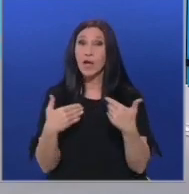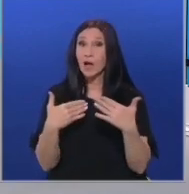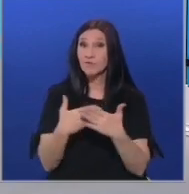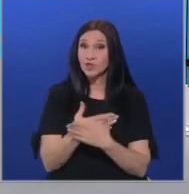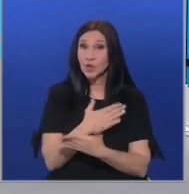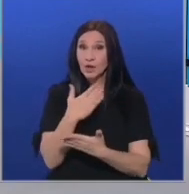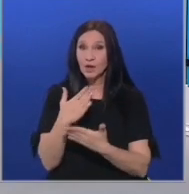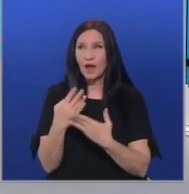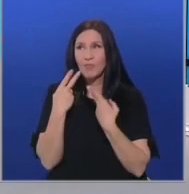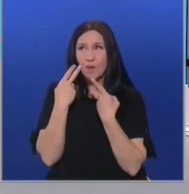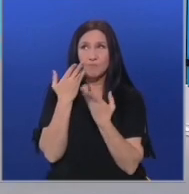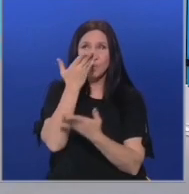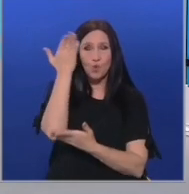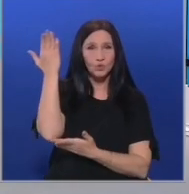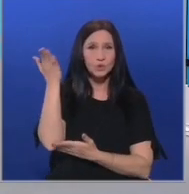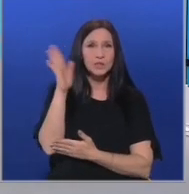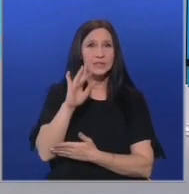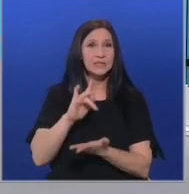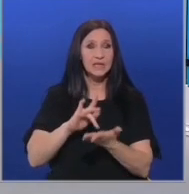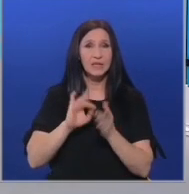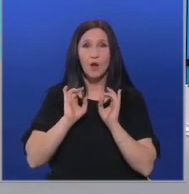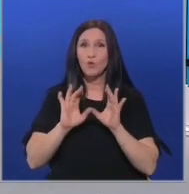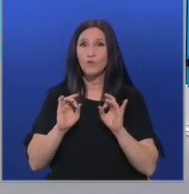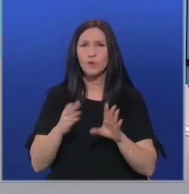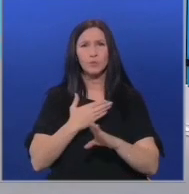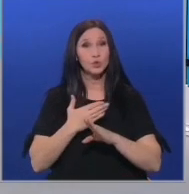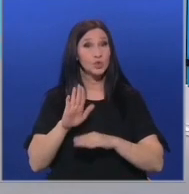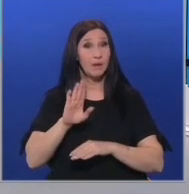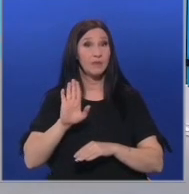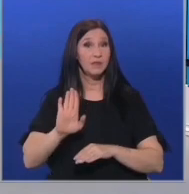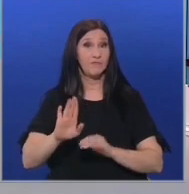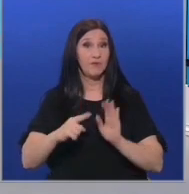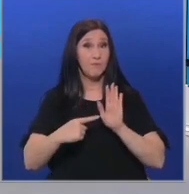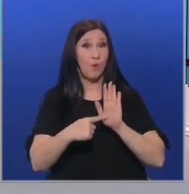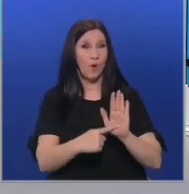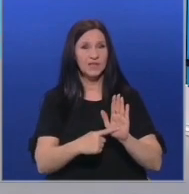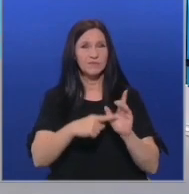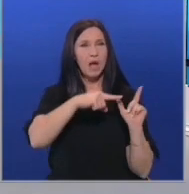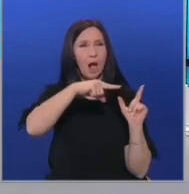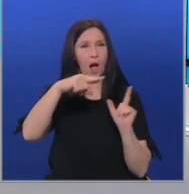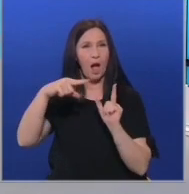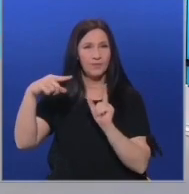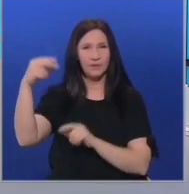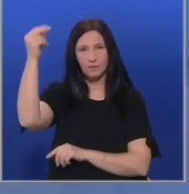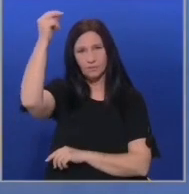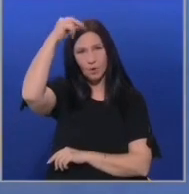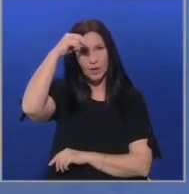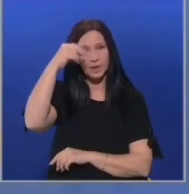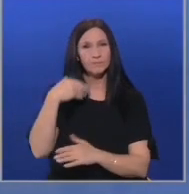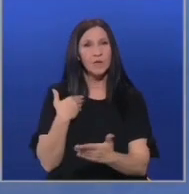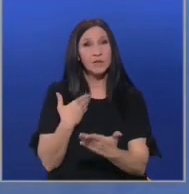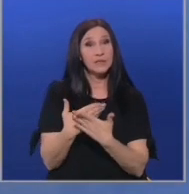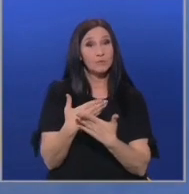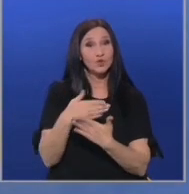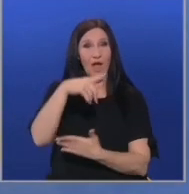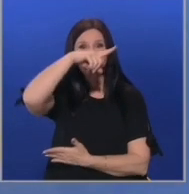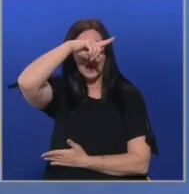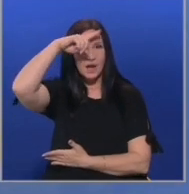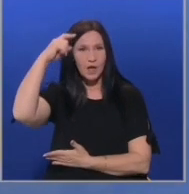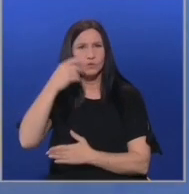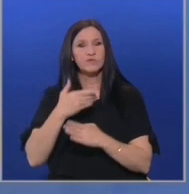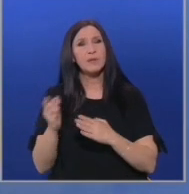вечер в края на прогнозата, след централните новини, продължаваме да ви показваме кадри от България. С наближаването на